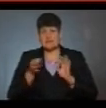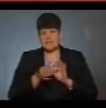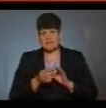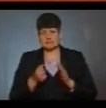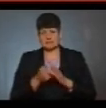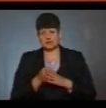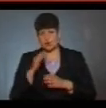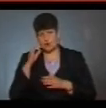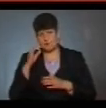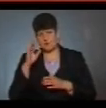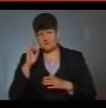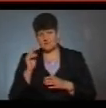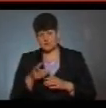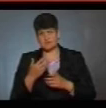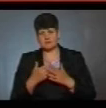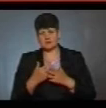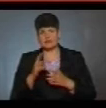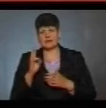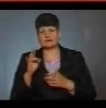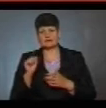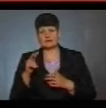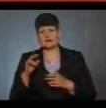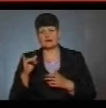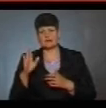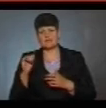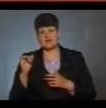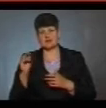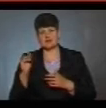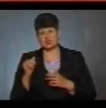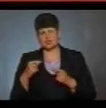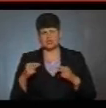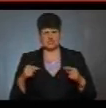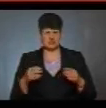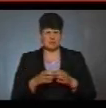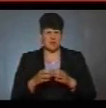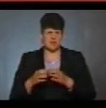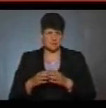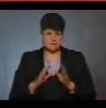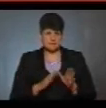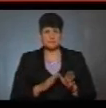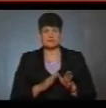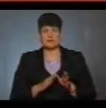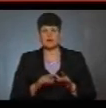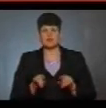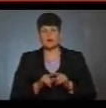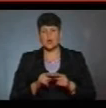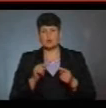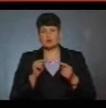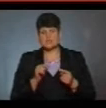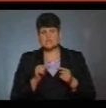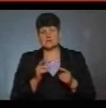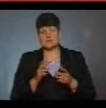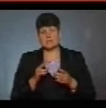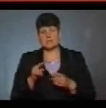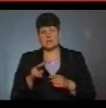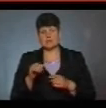«Батьківщини», так, той же самий Наливайченко, там інші політичні партії, ну і та сама «Опозиційна платформа «За життя», ми також знаємо,